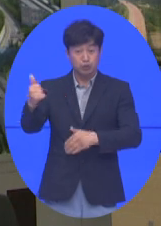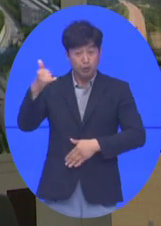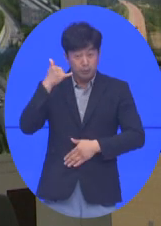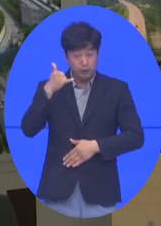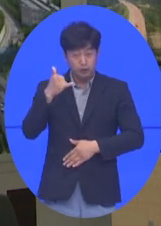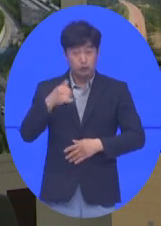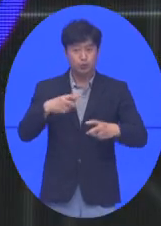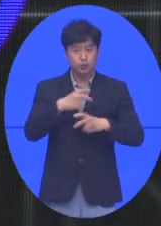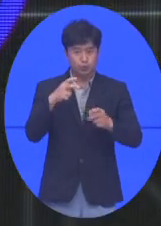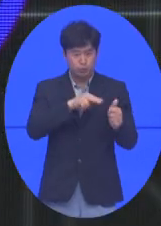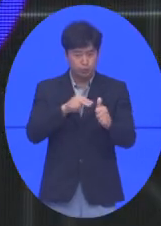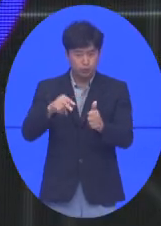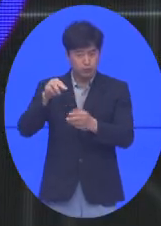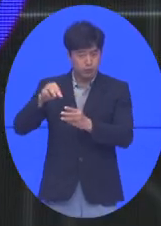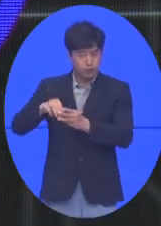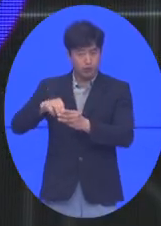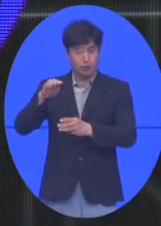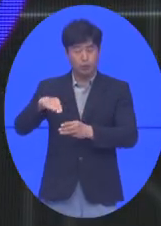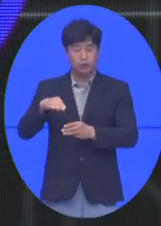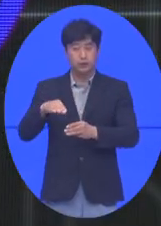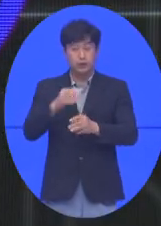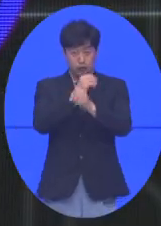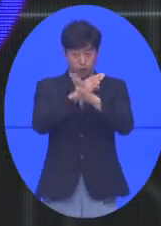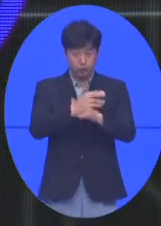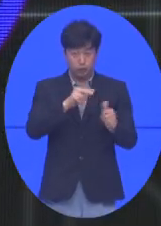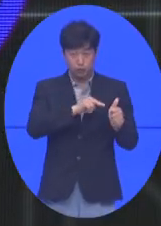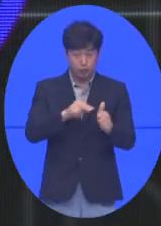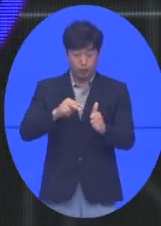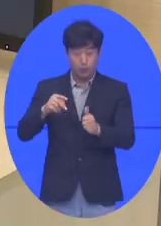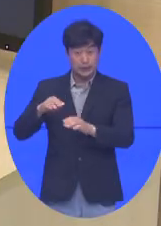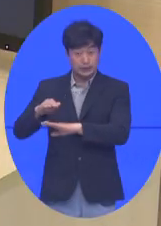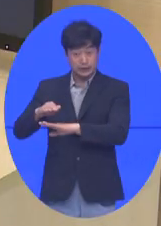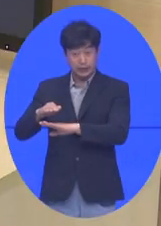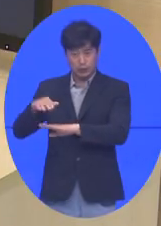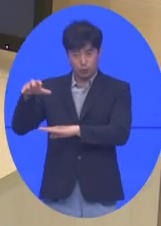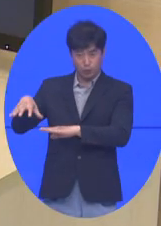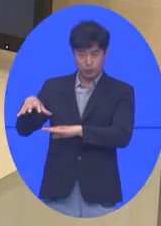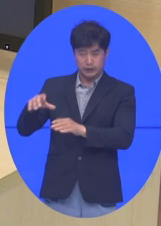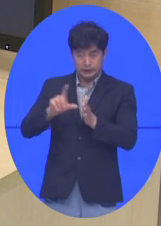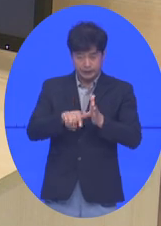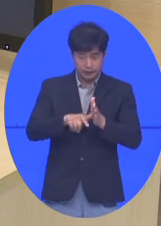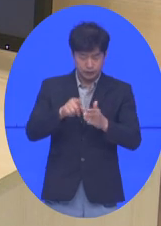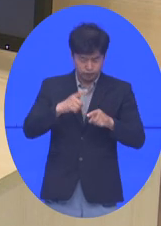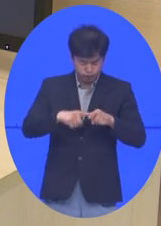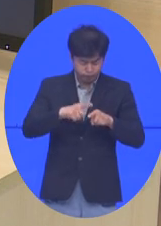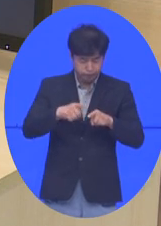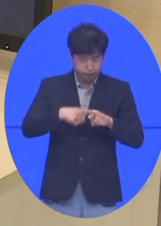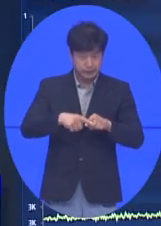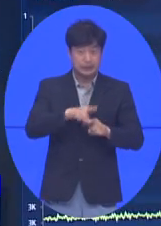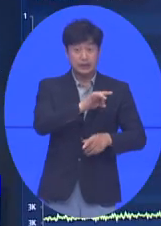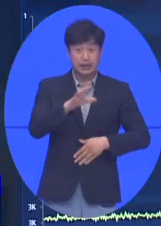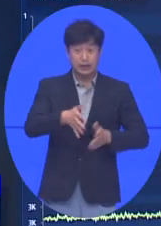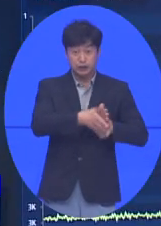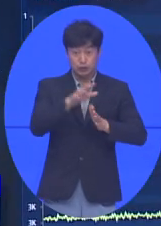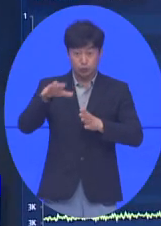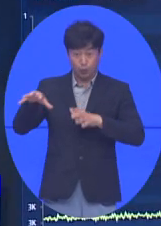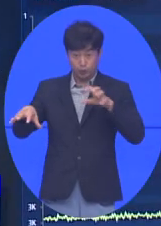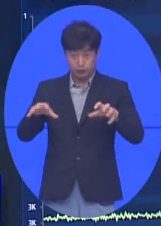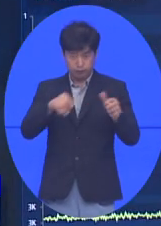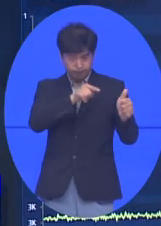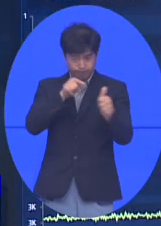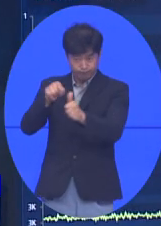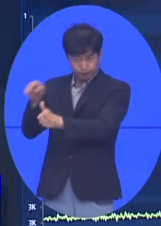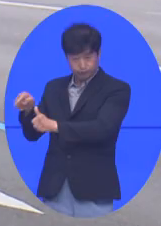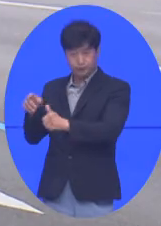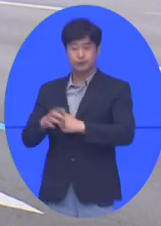전달받은 경기도 교통정보센터는 교통신호 정보와 긴급 차량의 위치 정보를 실시간으로 분석해 각 시군으로 지시를